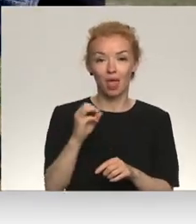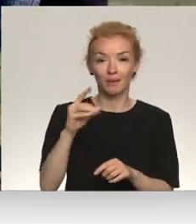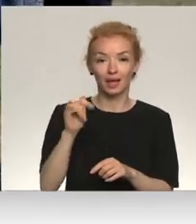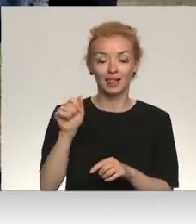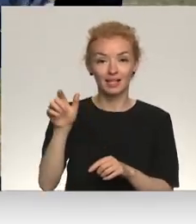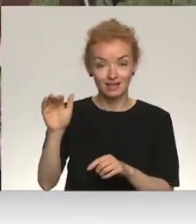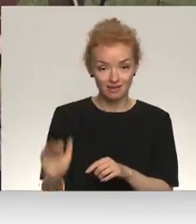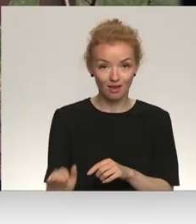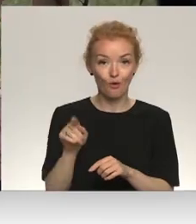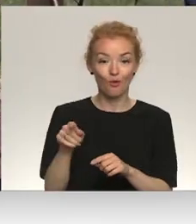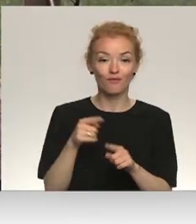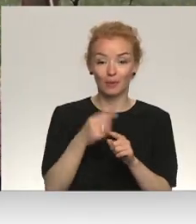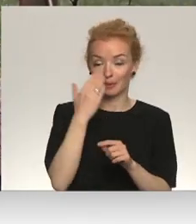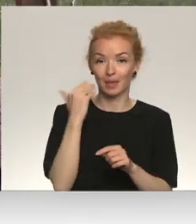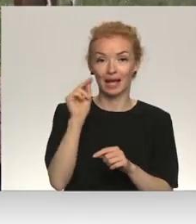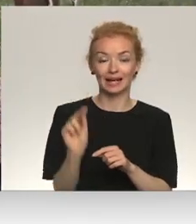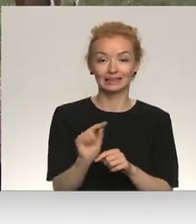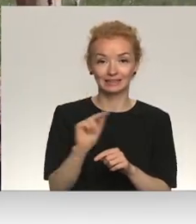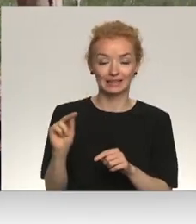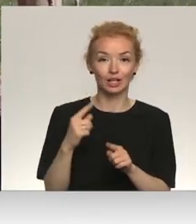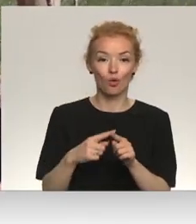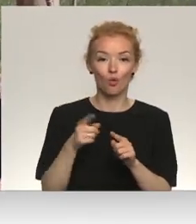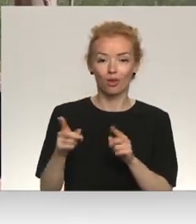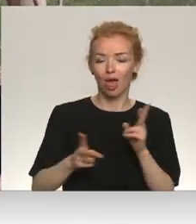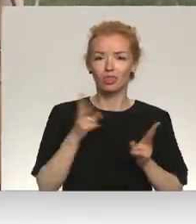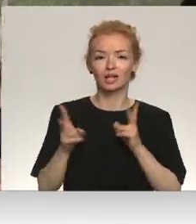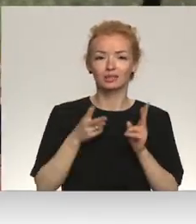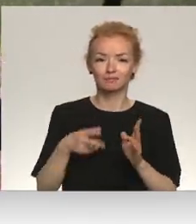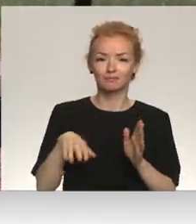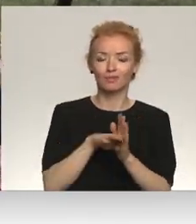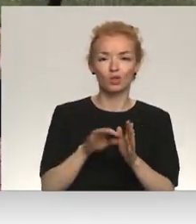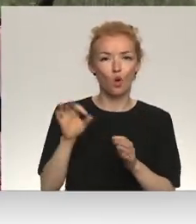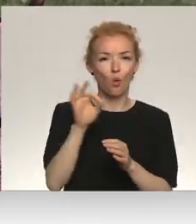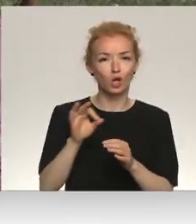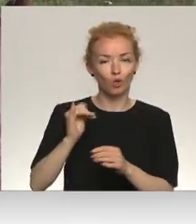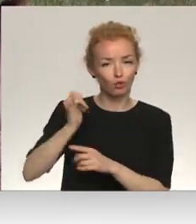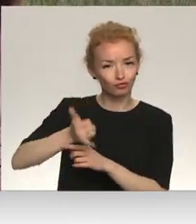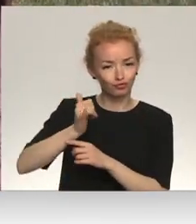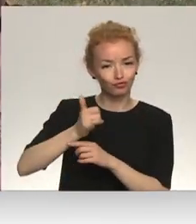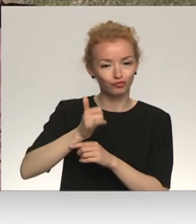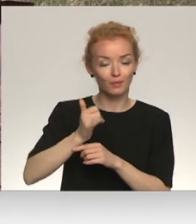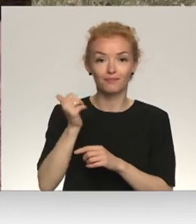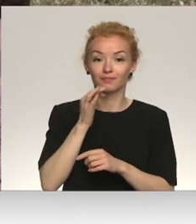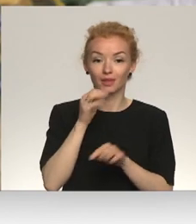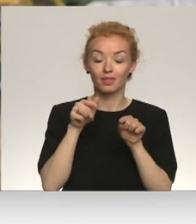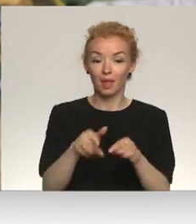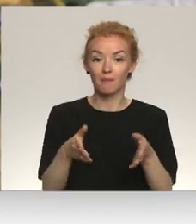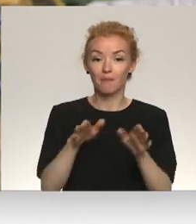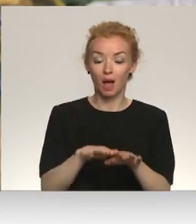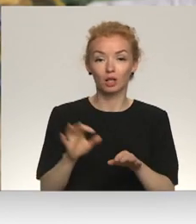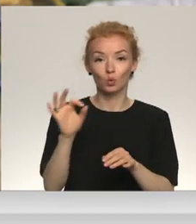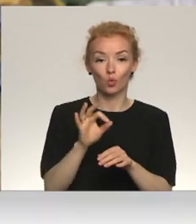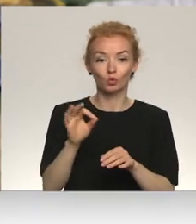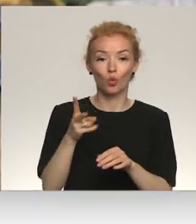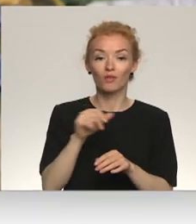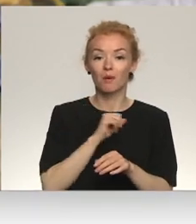kura nu pat Mērsagā kristīta un neparedzēti enerģiski iesaistījās ozola laistīšanā. Šeit paliks tas ozols, ko viņi ir laistījusi